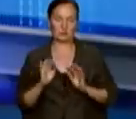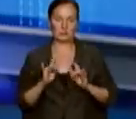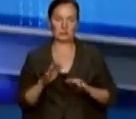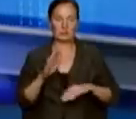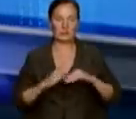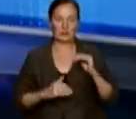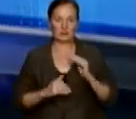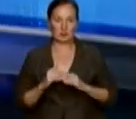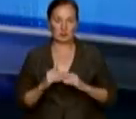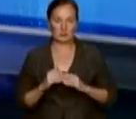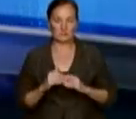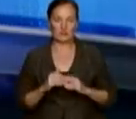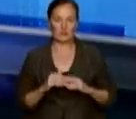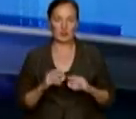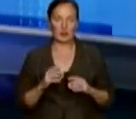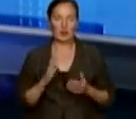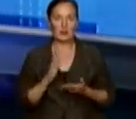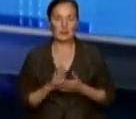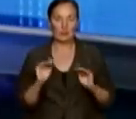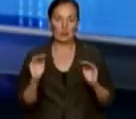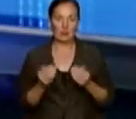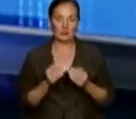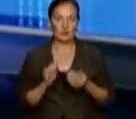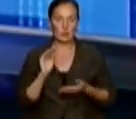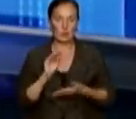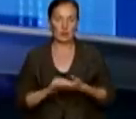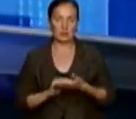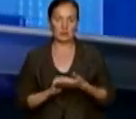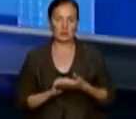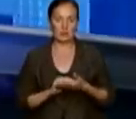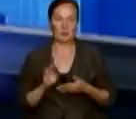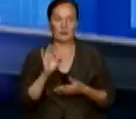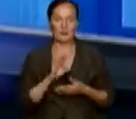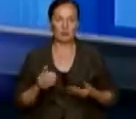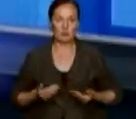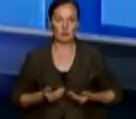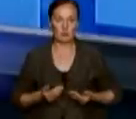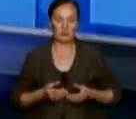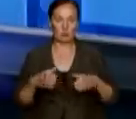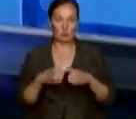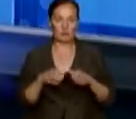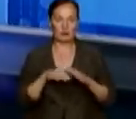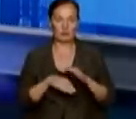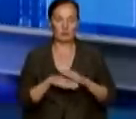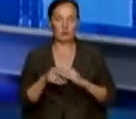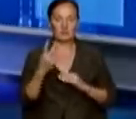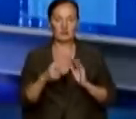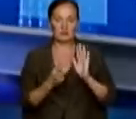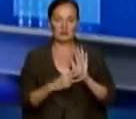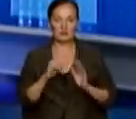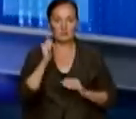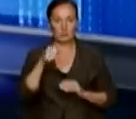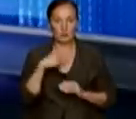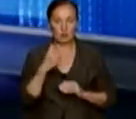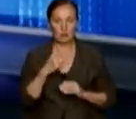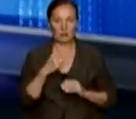що те, що там є обмеження, які вказані в положенні про природозаповідний фонд групи Виху, вони є, вони вже 28 років, але вони